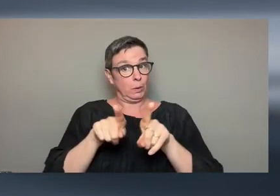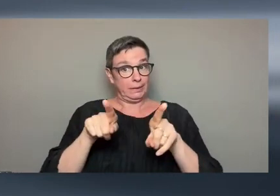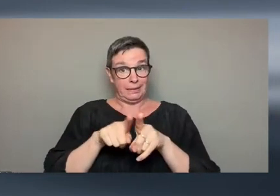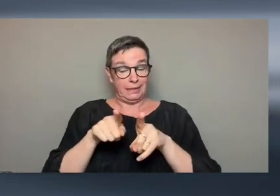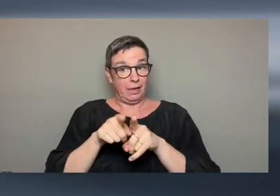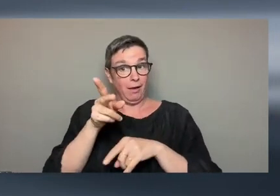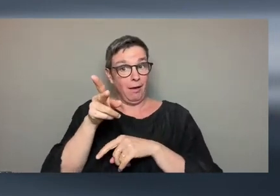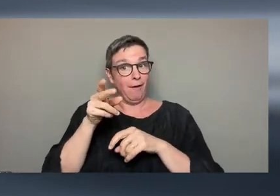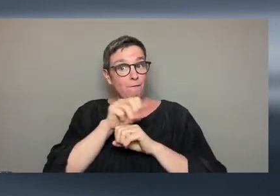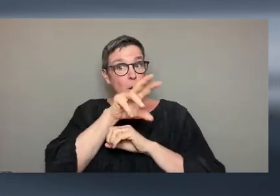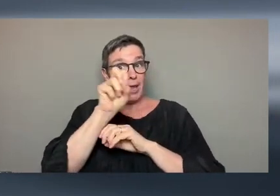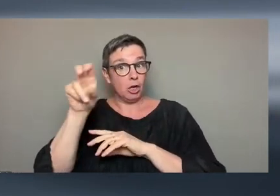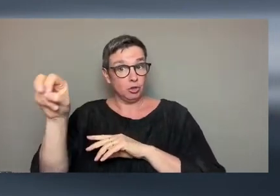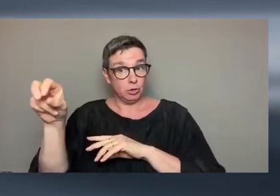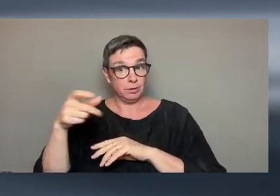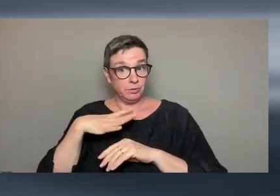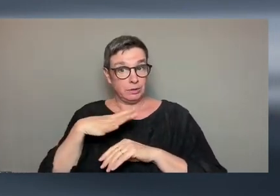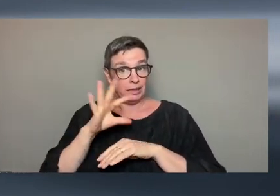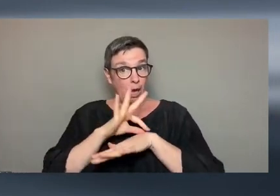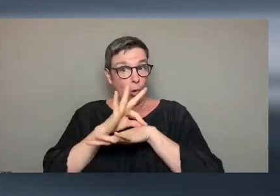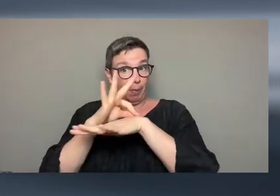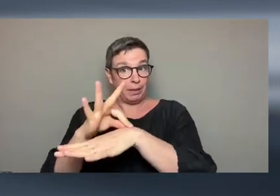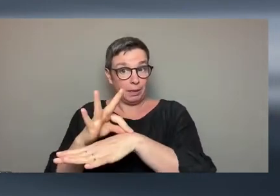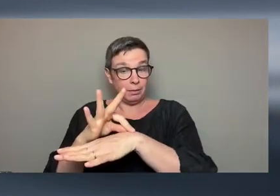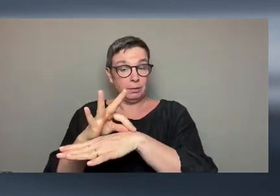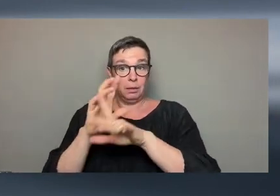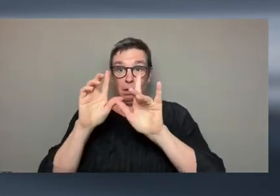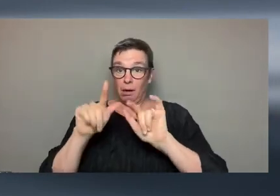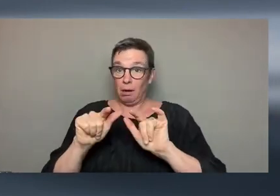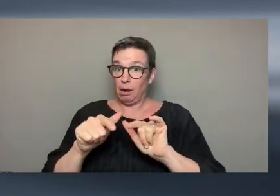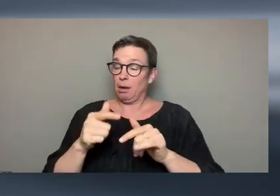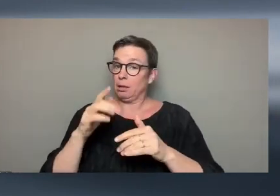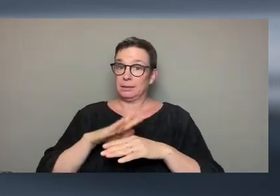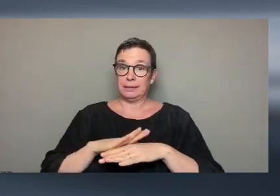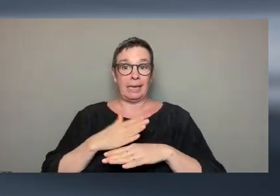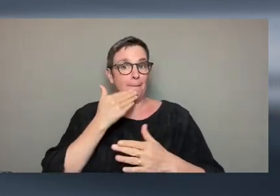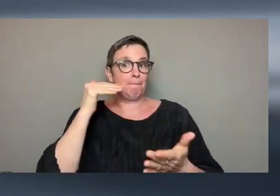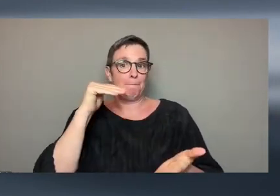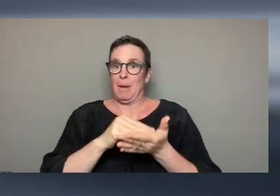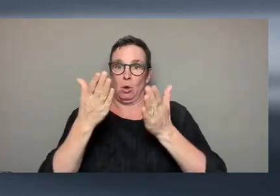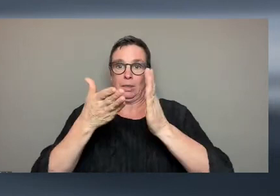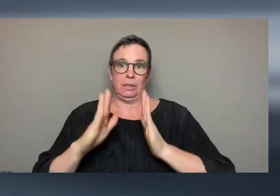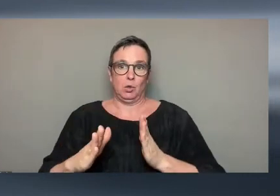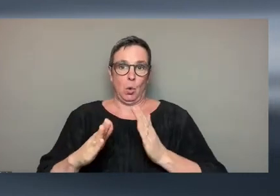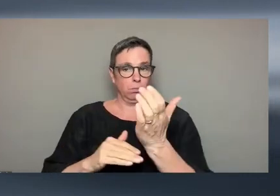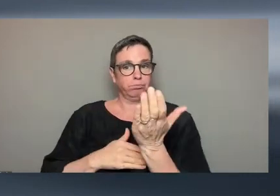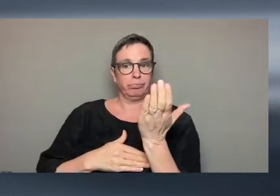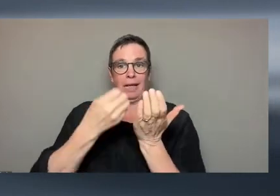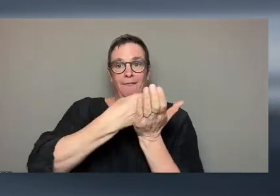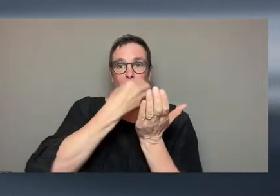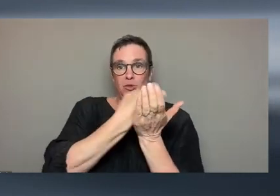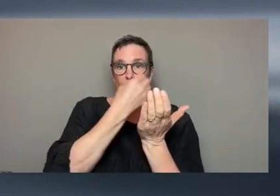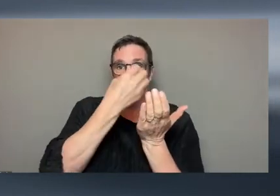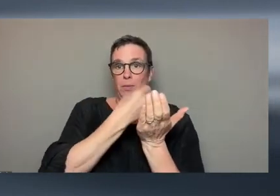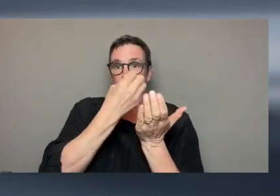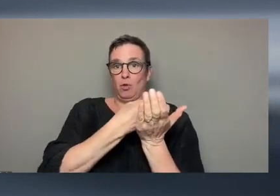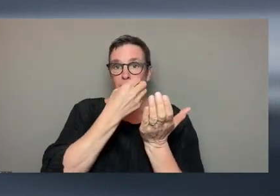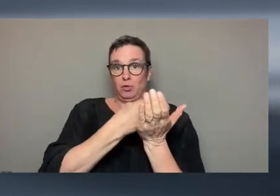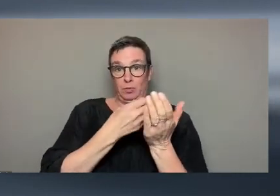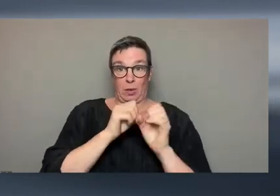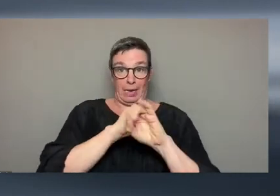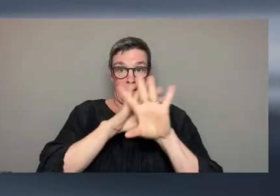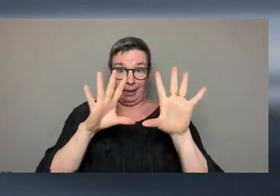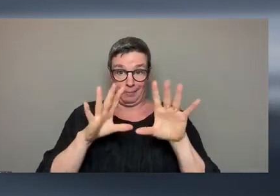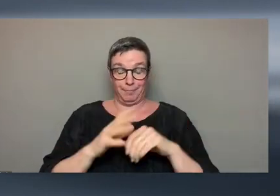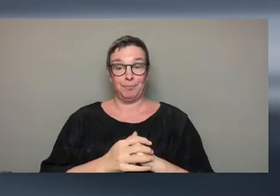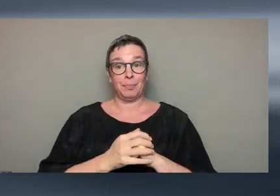c'est-à-dire nous accompagnons les voyageuses et voyageurs à prendre les meilleures décisions rapidement sur leur chemin. Notre